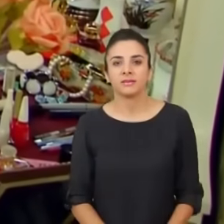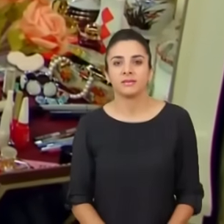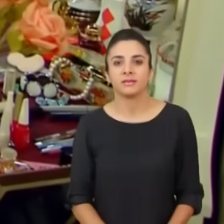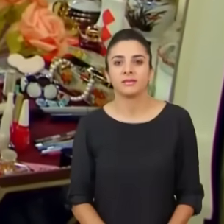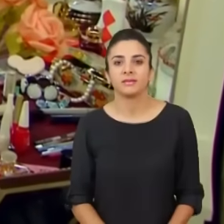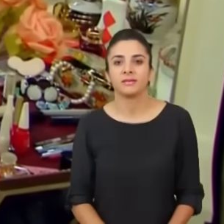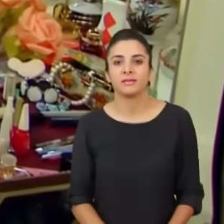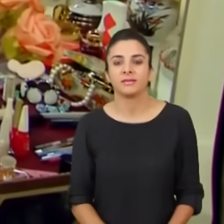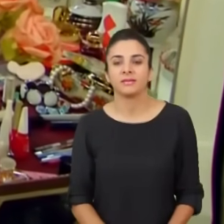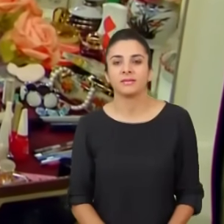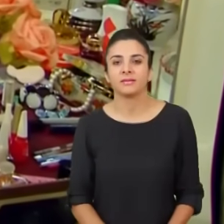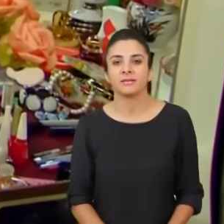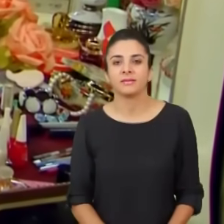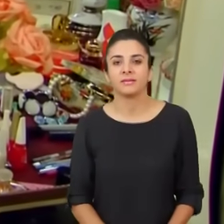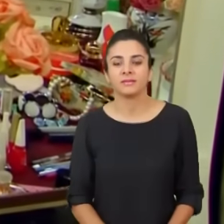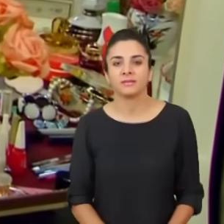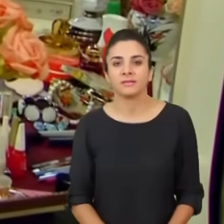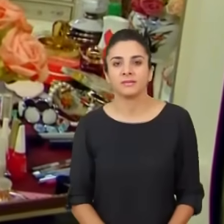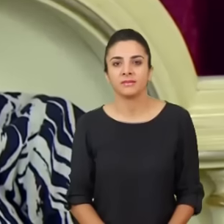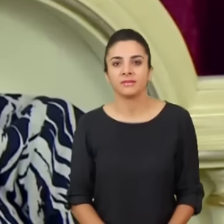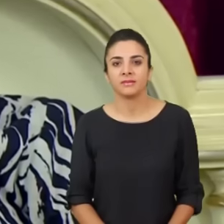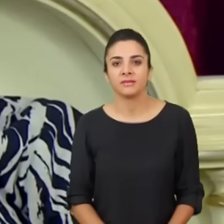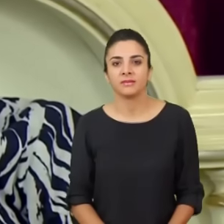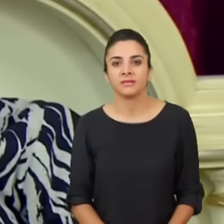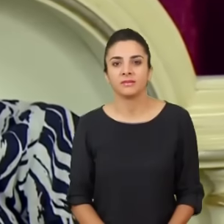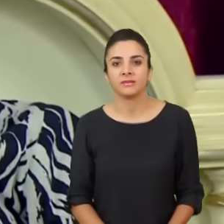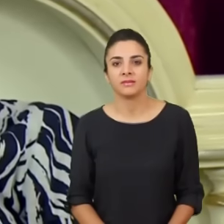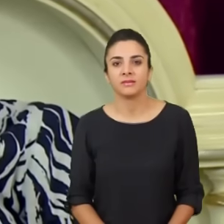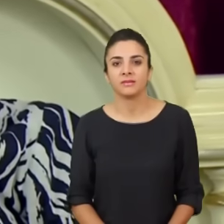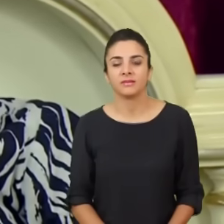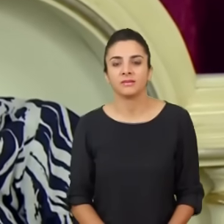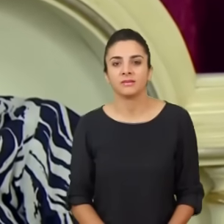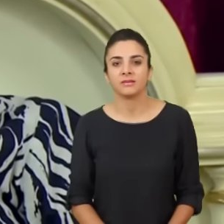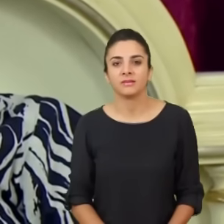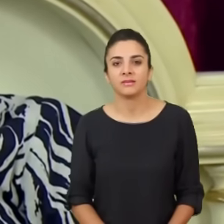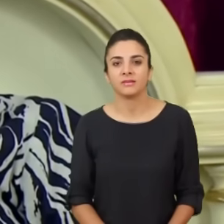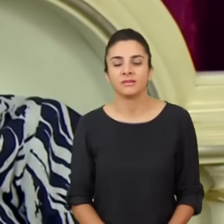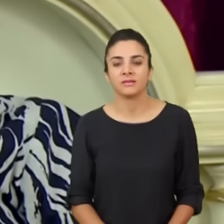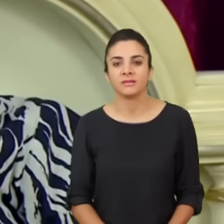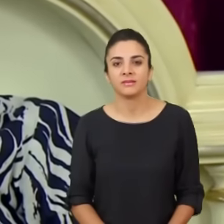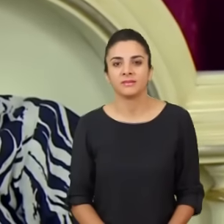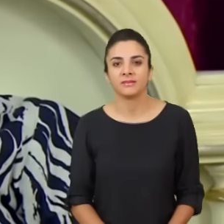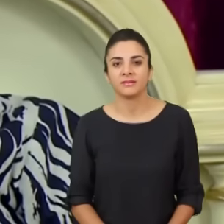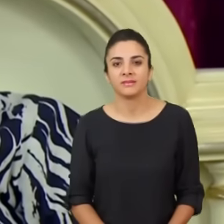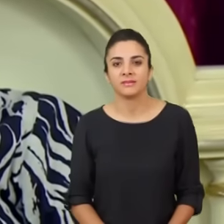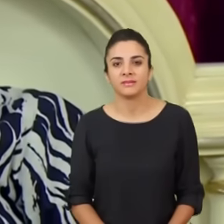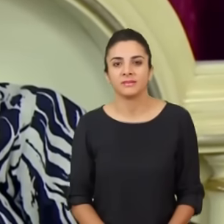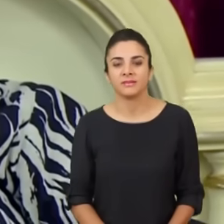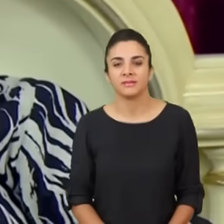Gülden nevresimi omzuna çekerek arkasını dönüp uyku moduna geçti. Ahmet'in suratı asıldı ama sesi çıkmıyor.